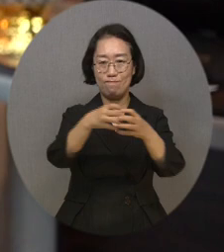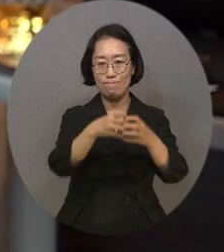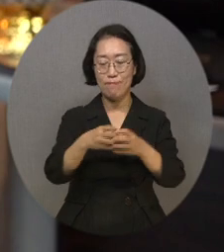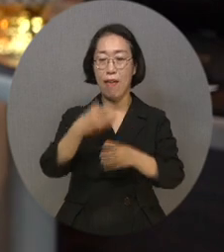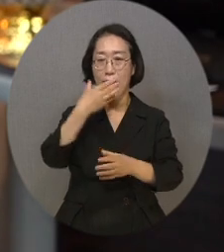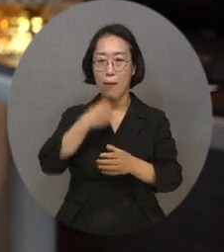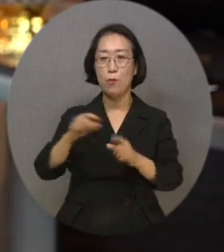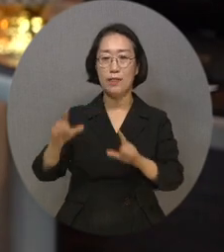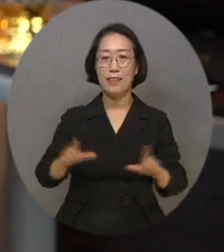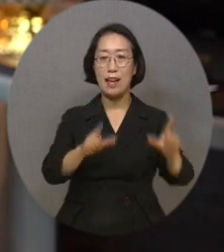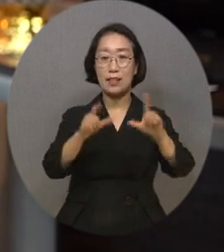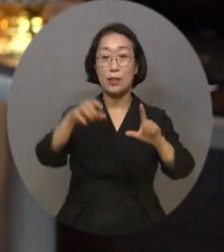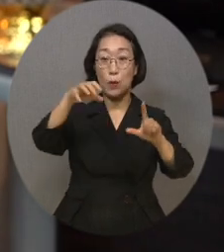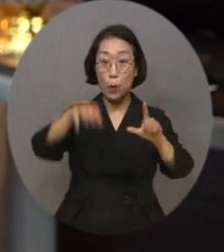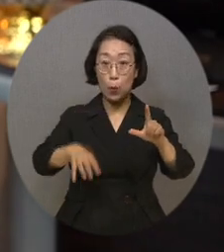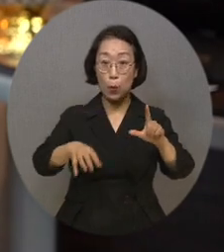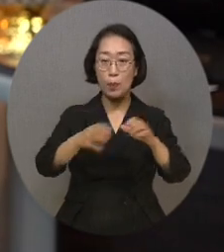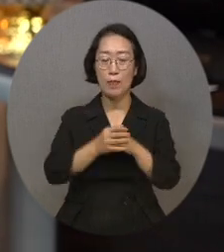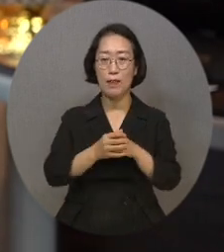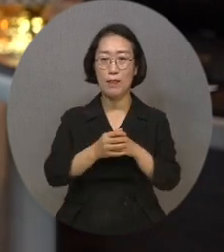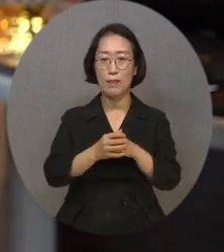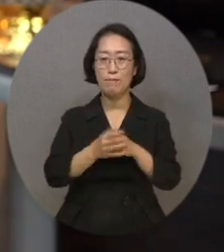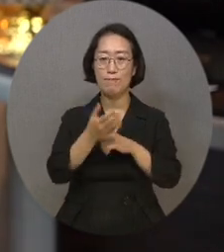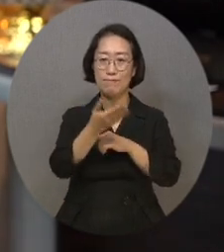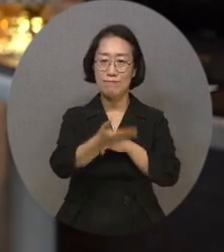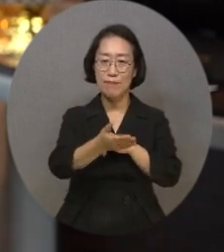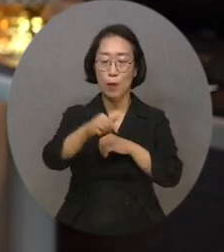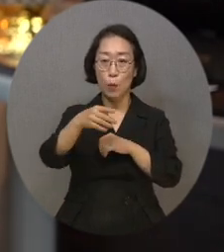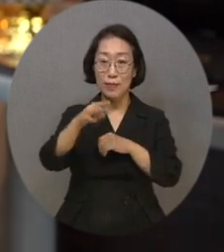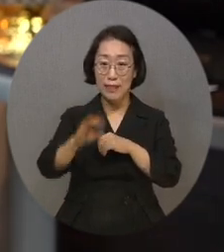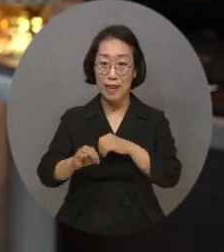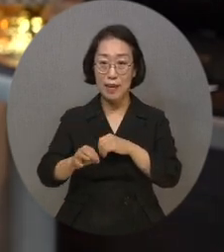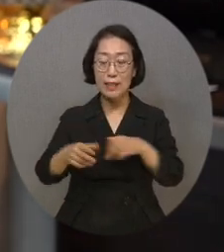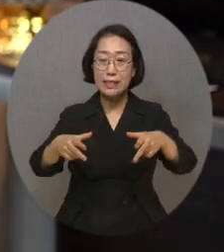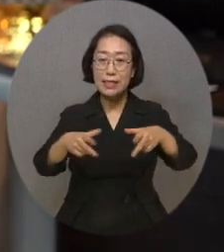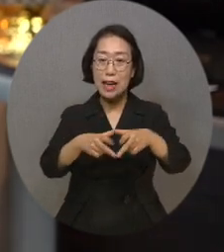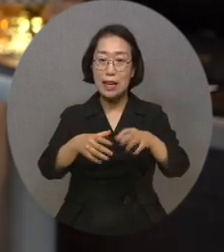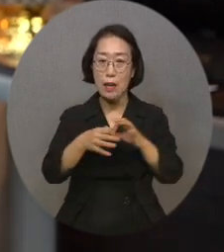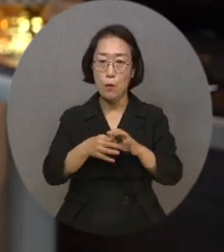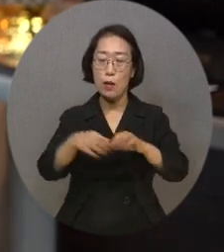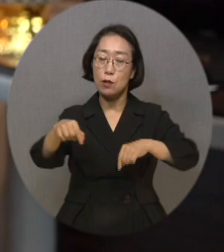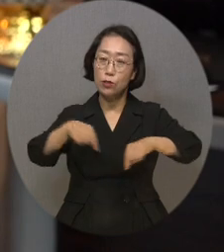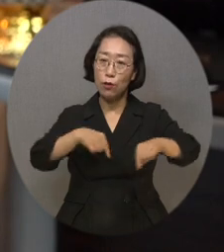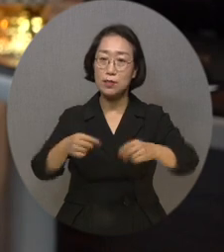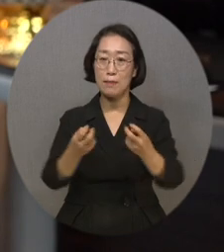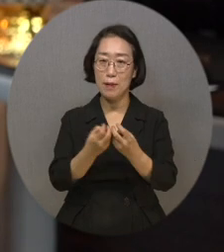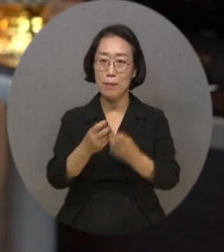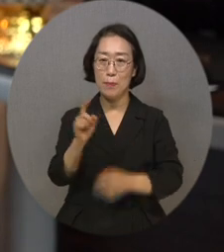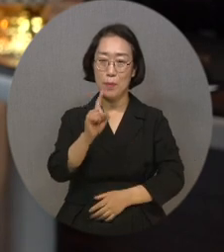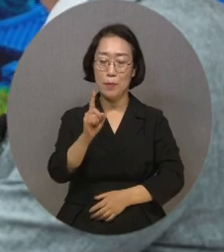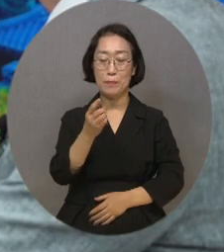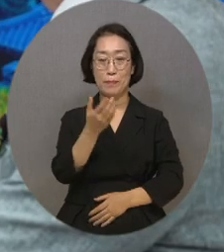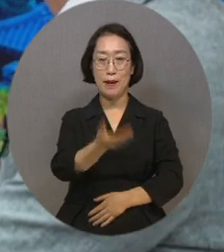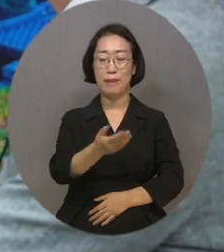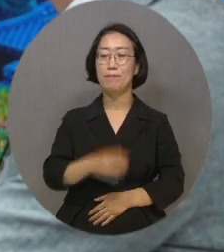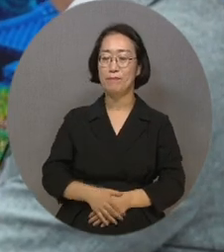그런 건강한 고창을 만들기 위해서 또 우리 고창군의 장애인 정책은 어떤 것이 있는지 말씀 부탁드릴게요.